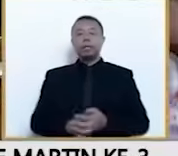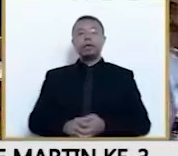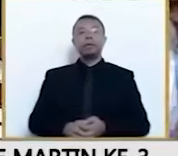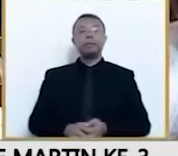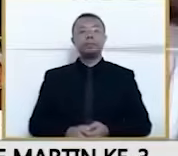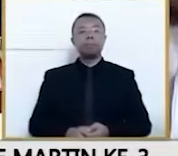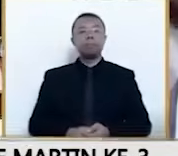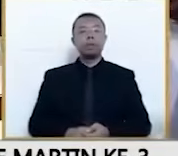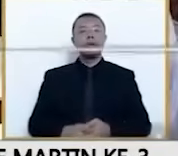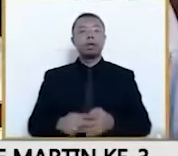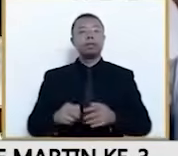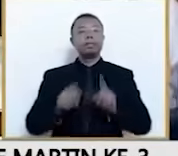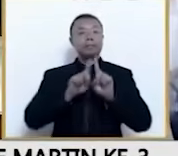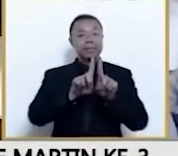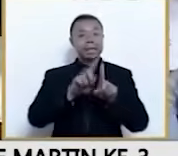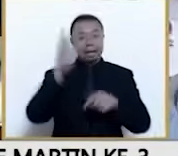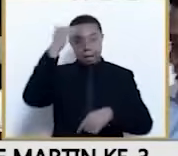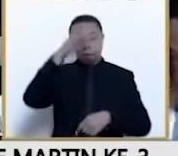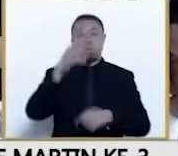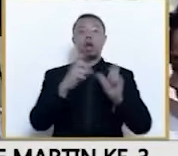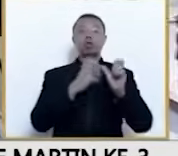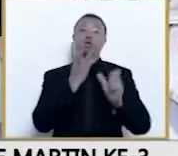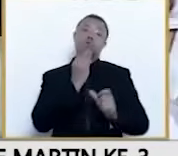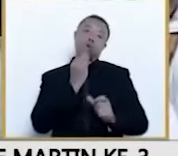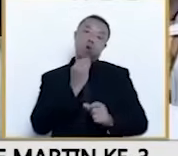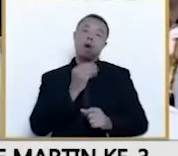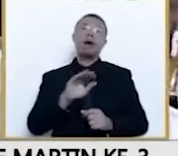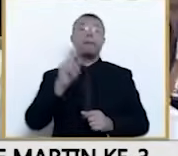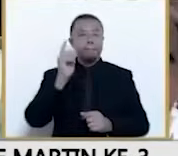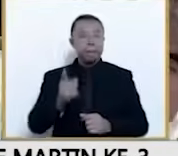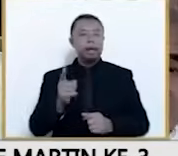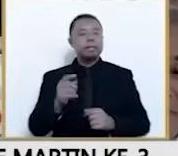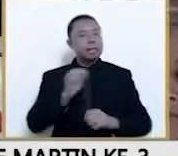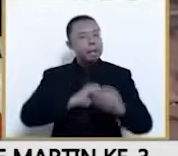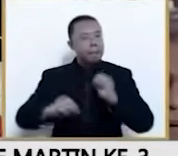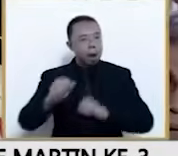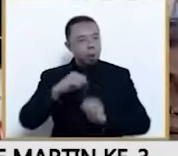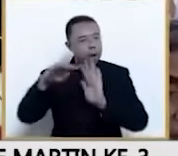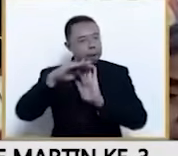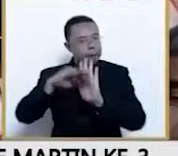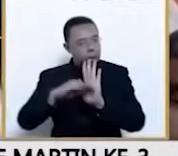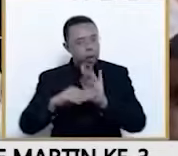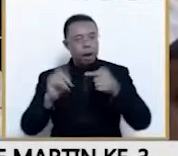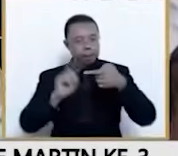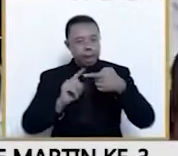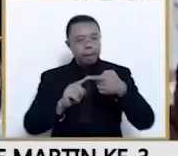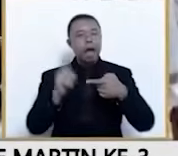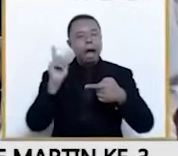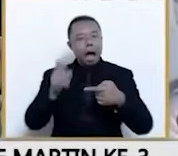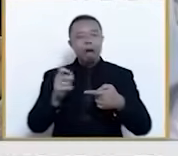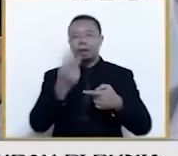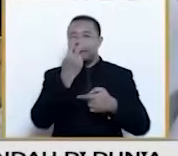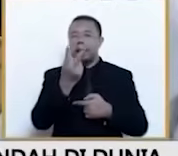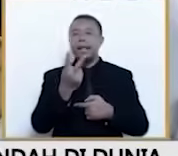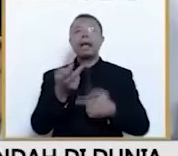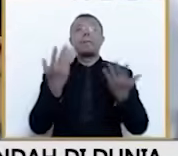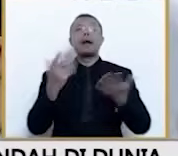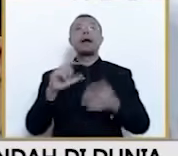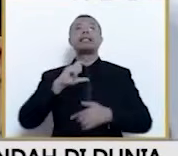Jadi pasangan Ridho, Ridwan Kamil Suwono tentu saja akan menjalankan kebijakan pertama adalah aspek keadilan